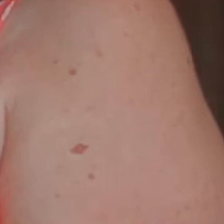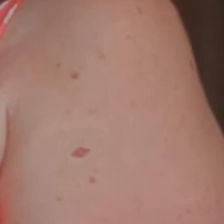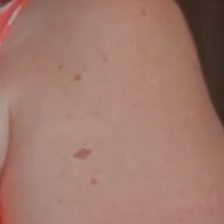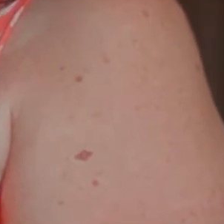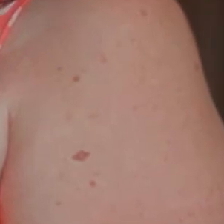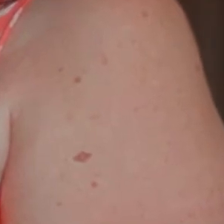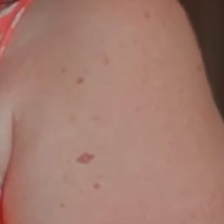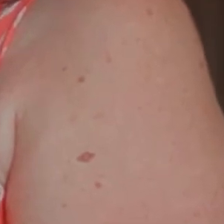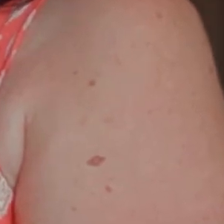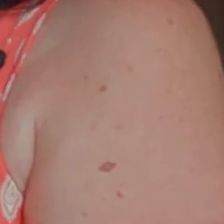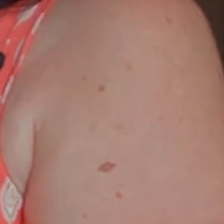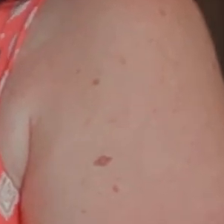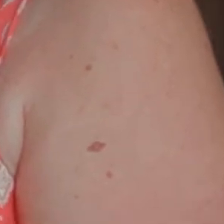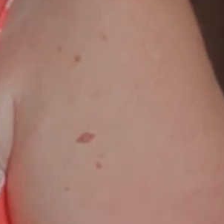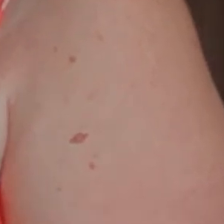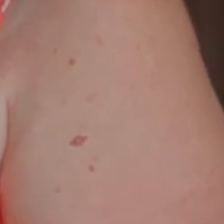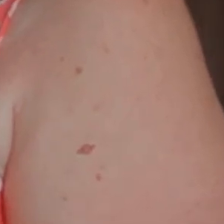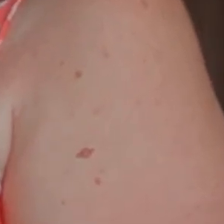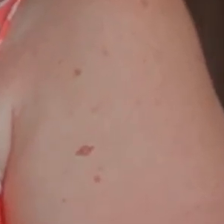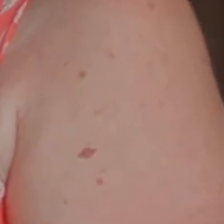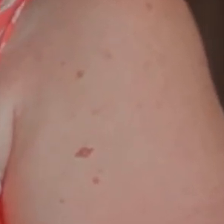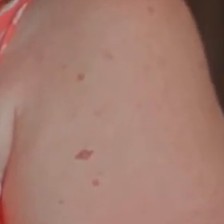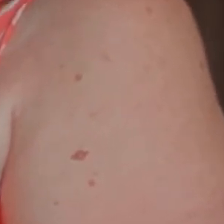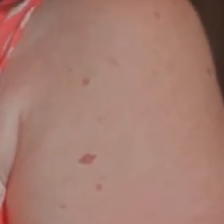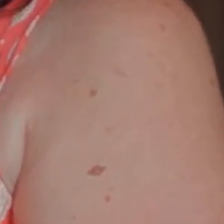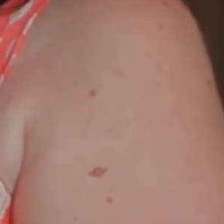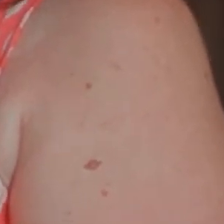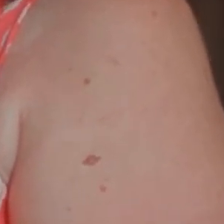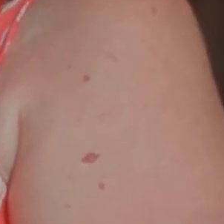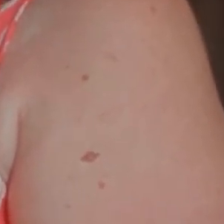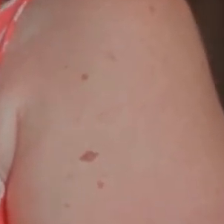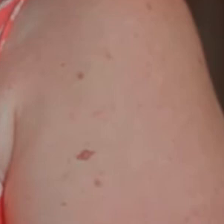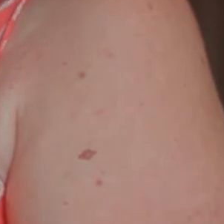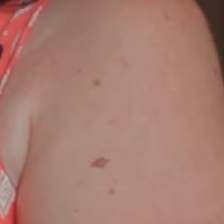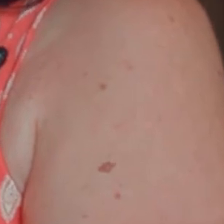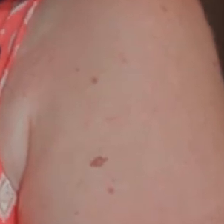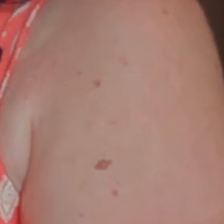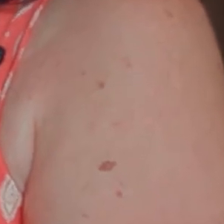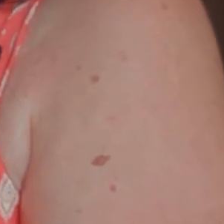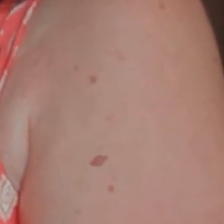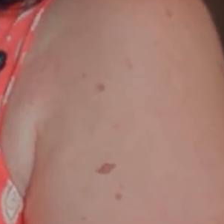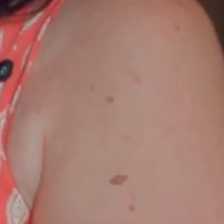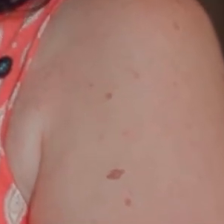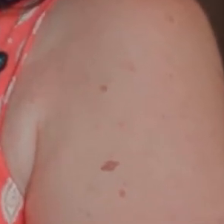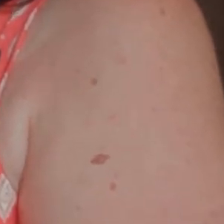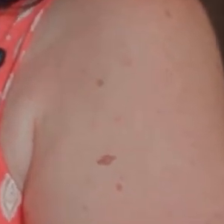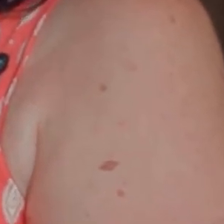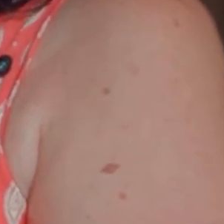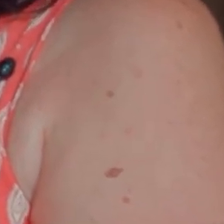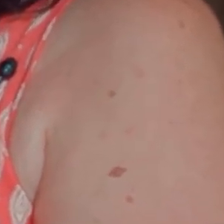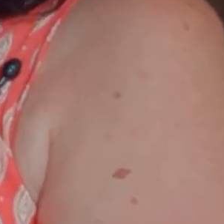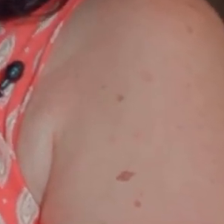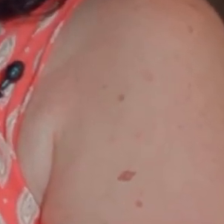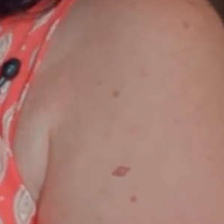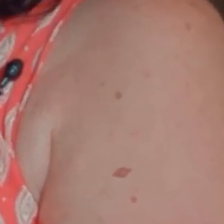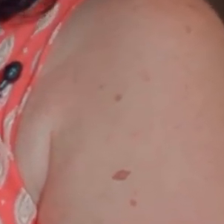més orgullosa ha sigut poder treballar amb companys i col·laboradors que, malgrat tenir unes circumstàncies personals molt